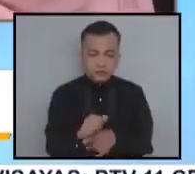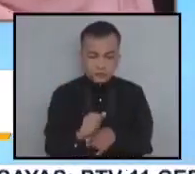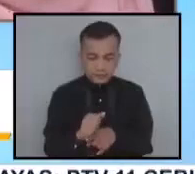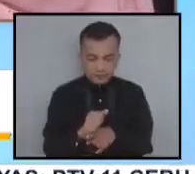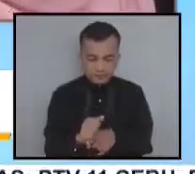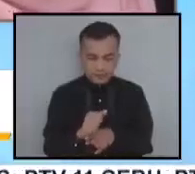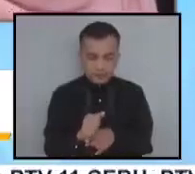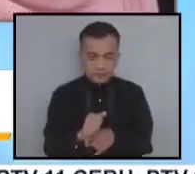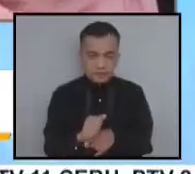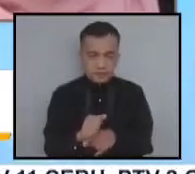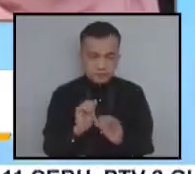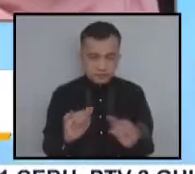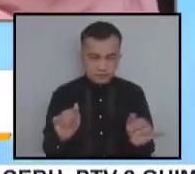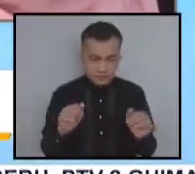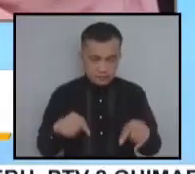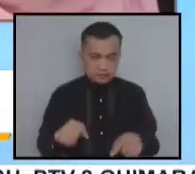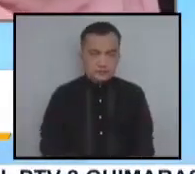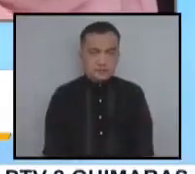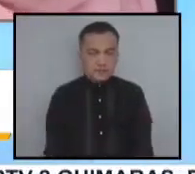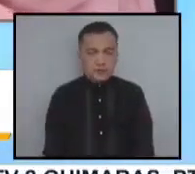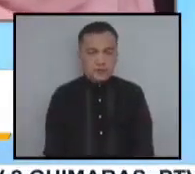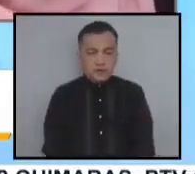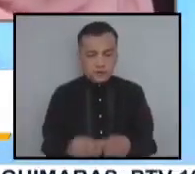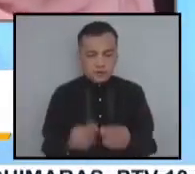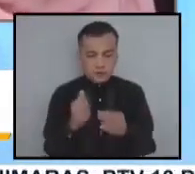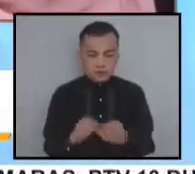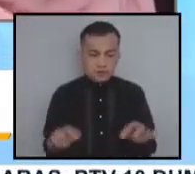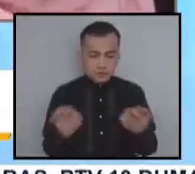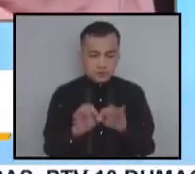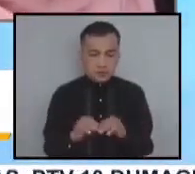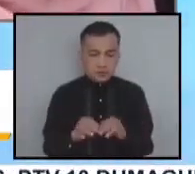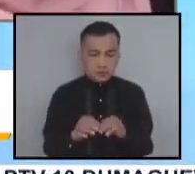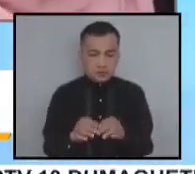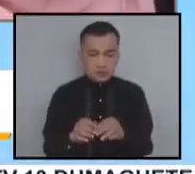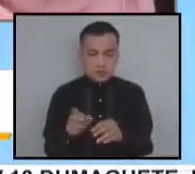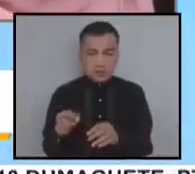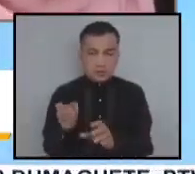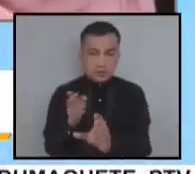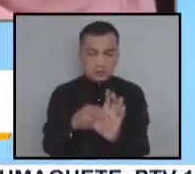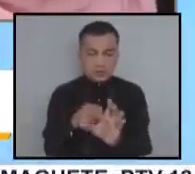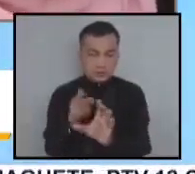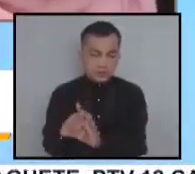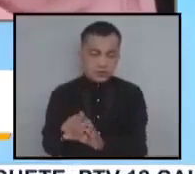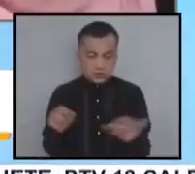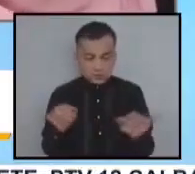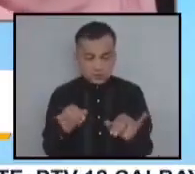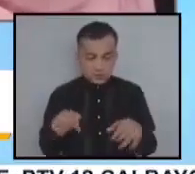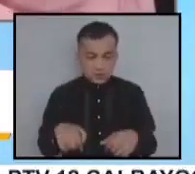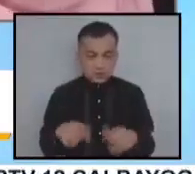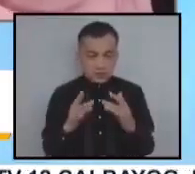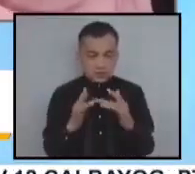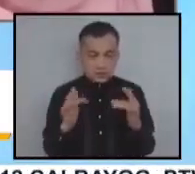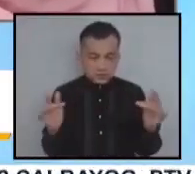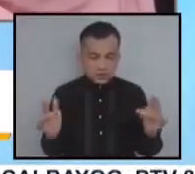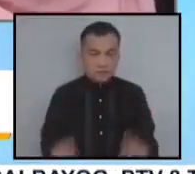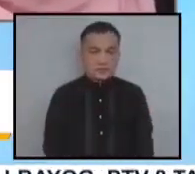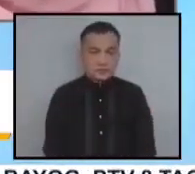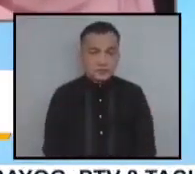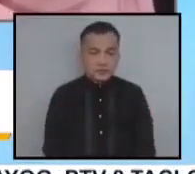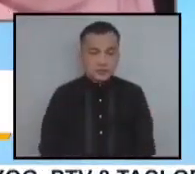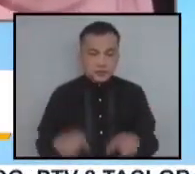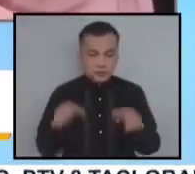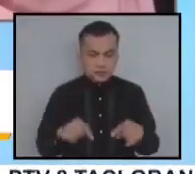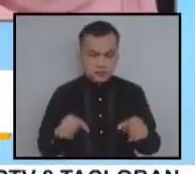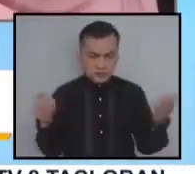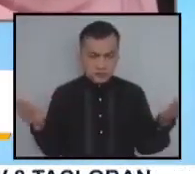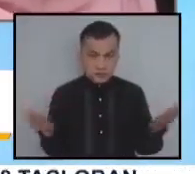nagpa-practice ng ganito. At lalong-lalo na kung nagjo-join po kayo sa mga katulad nitong fair, kasi po dito po nakikilala